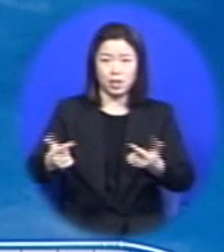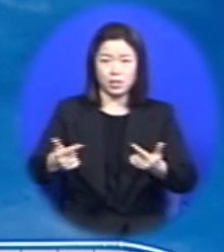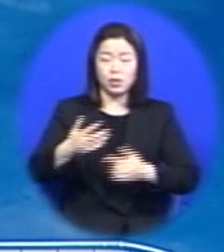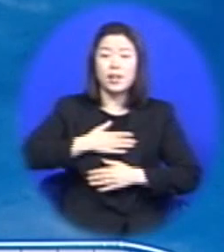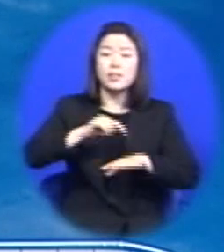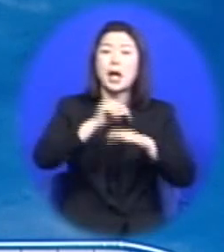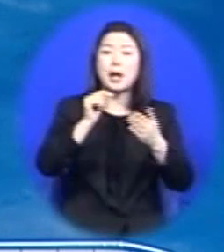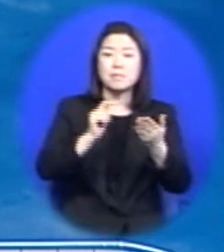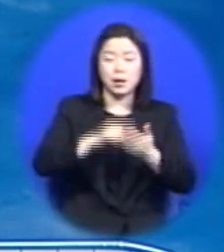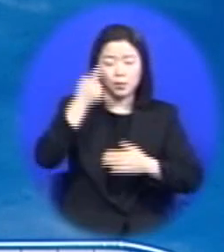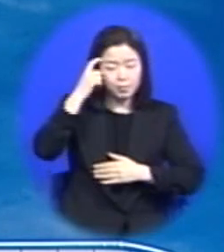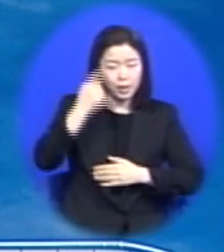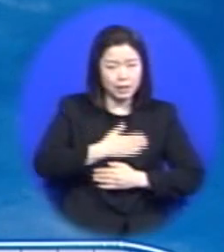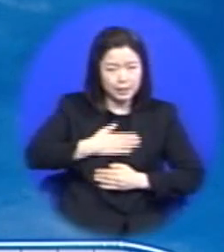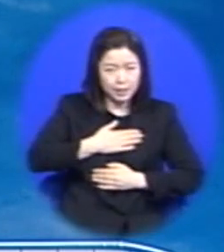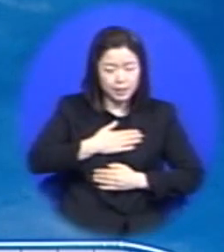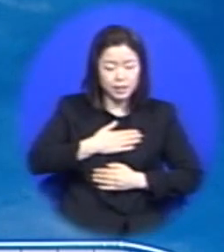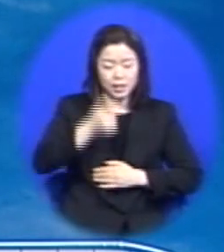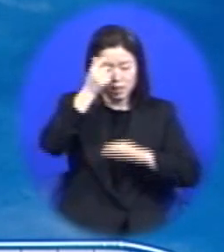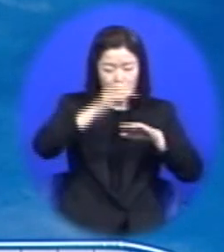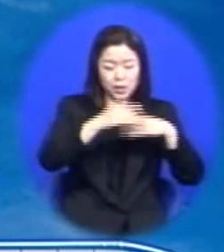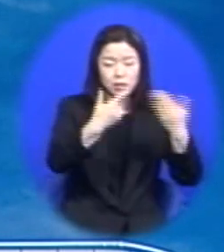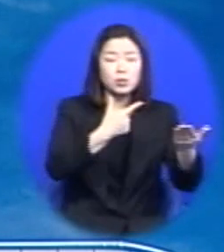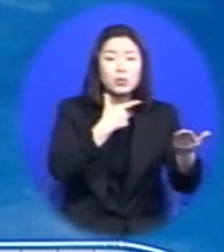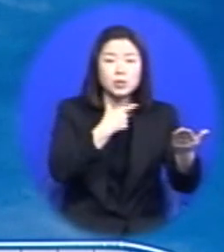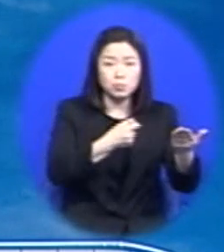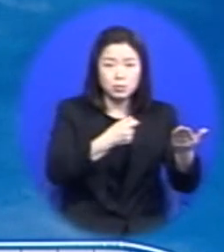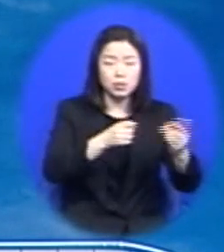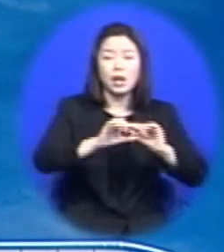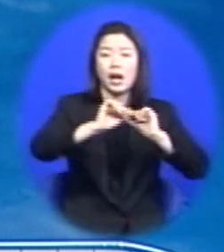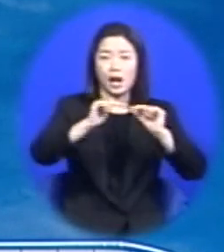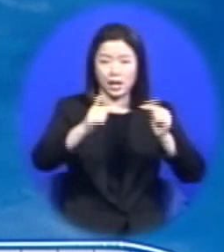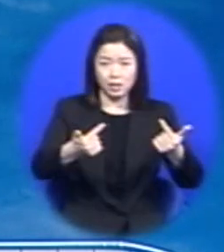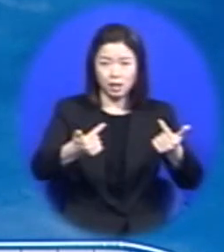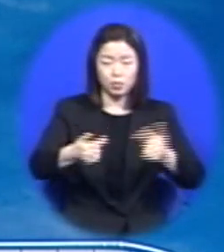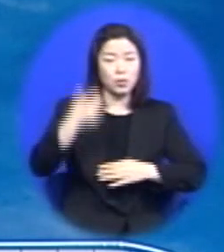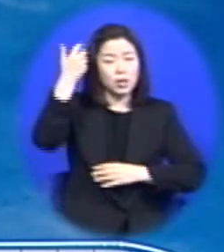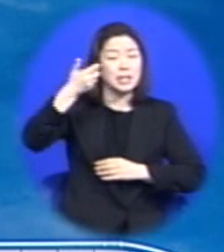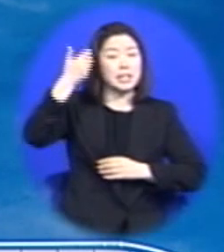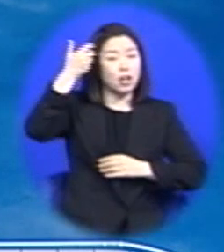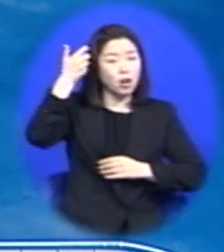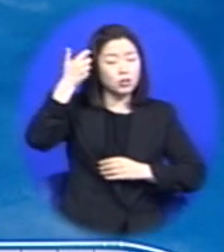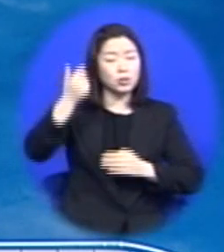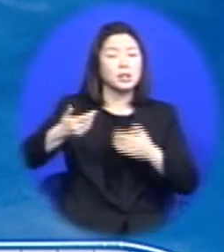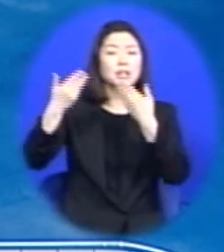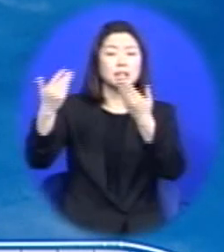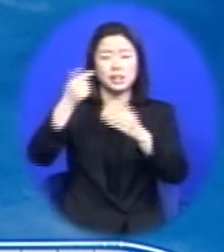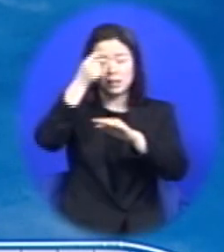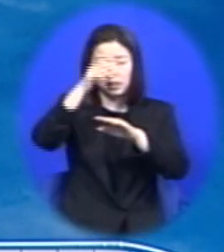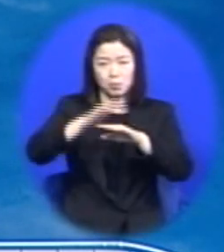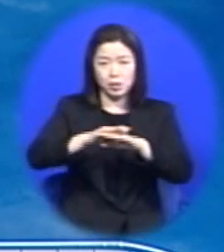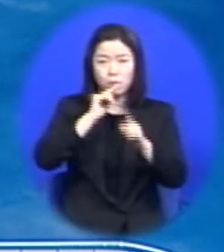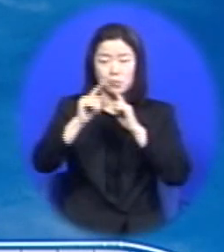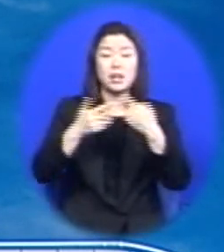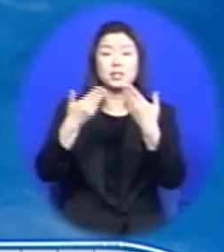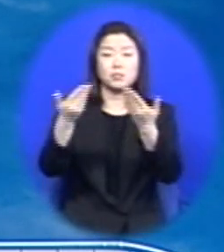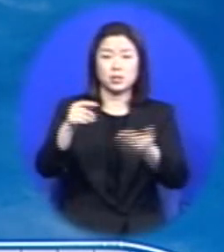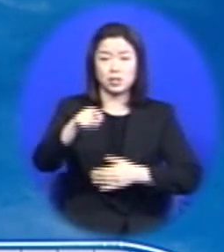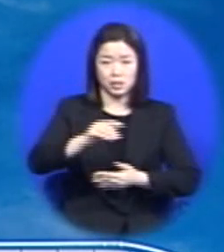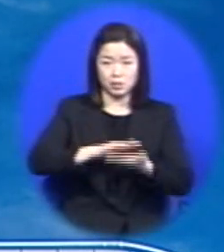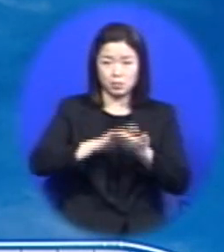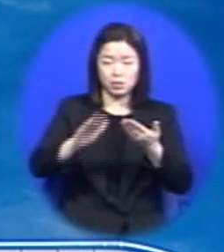감정이 예배드리고 싶어서 예배드리는 거 아니라고 영으로 예배하라고 말씀을 한 겁니다. 그